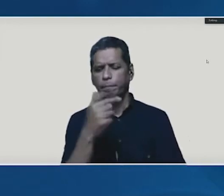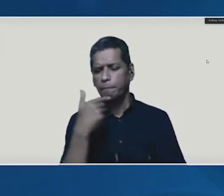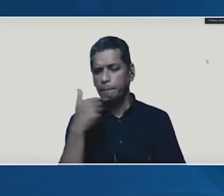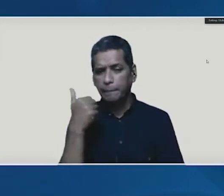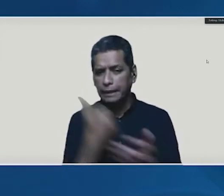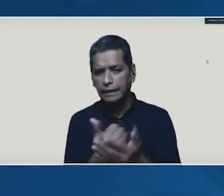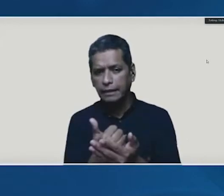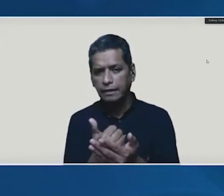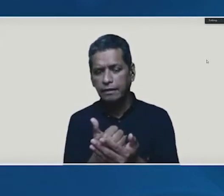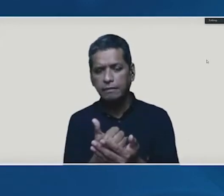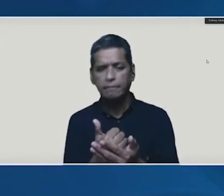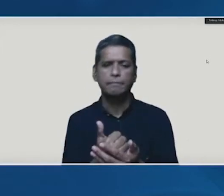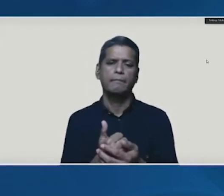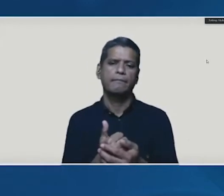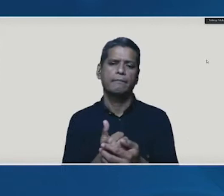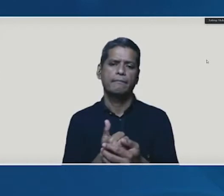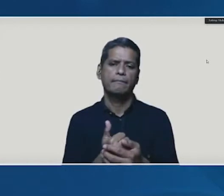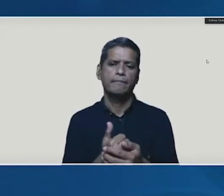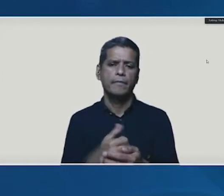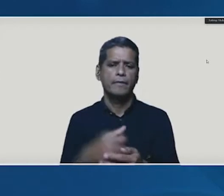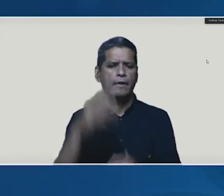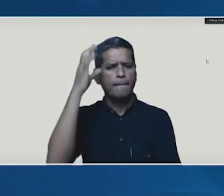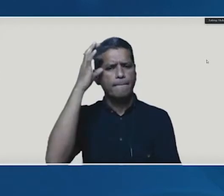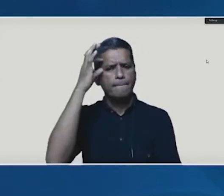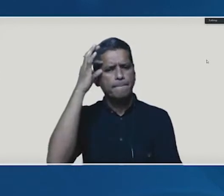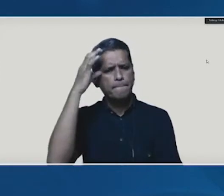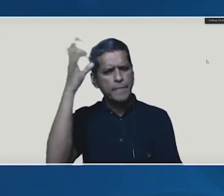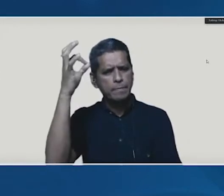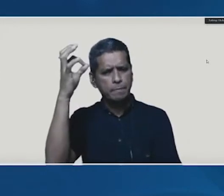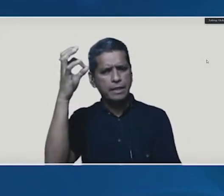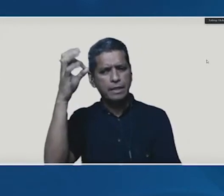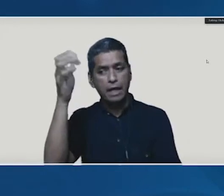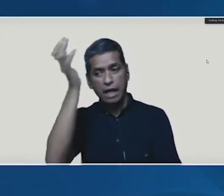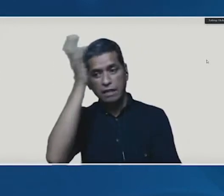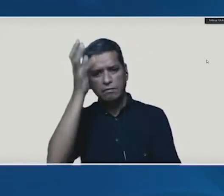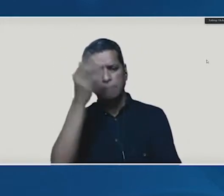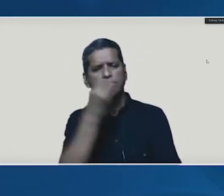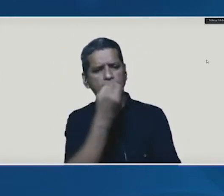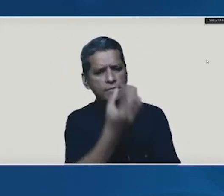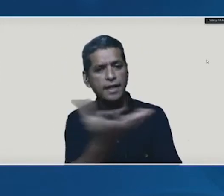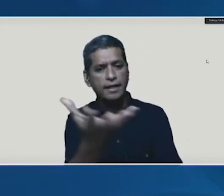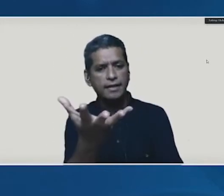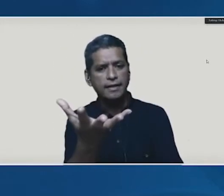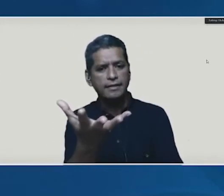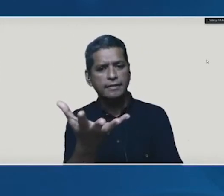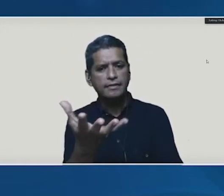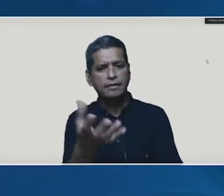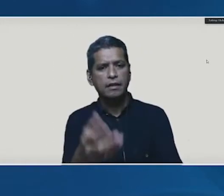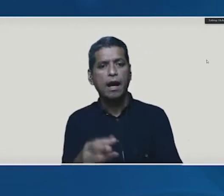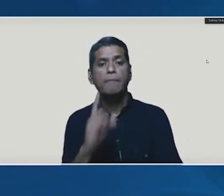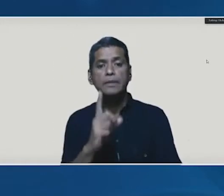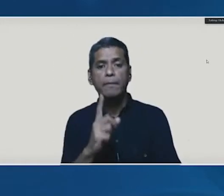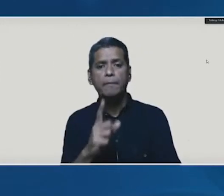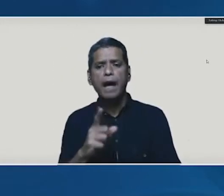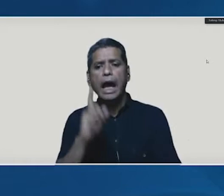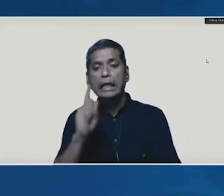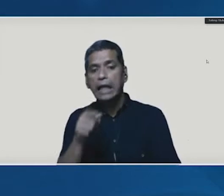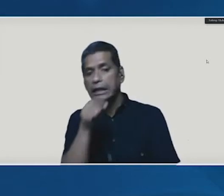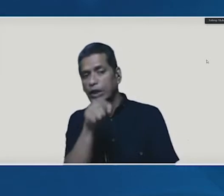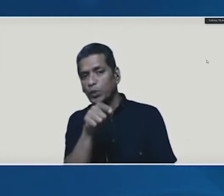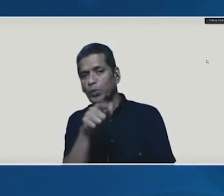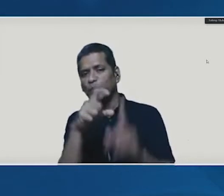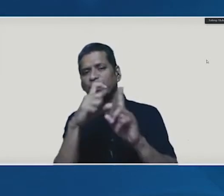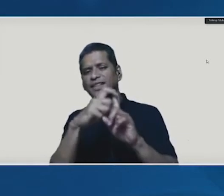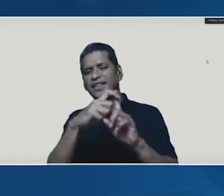bahwa mimpi ini dinyatakan Hai karena ada Daniel disana kenapa